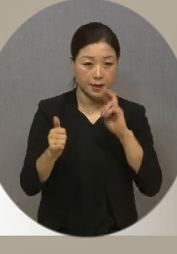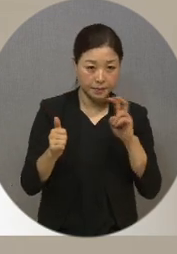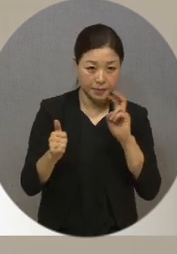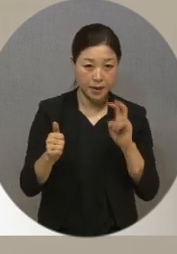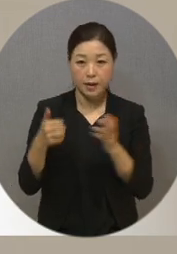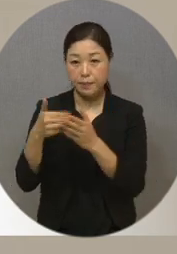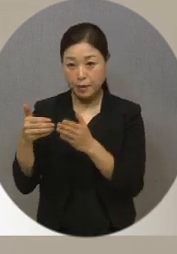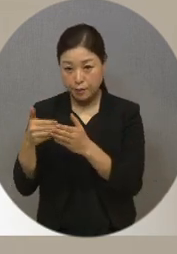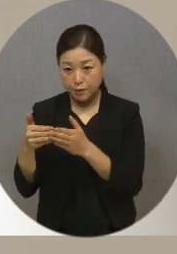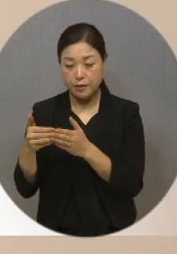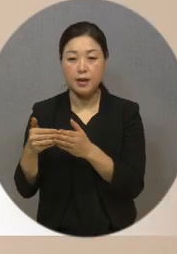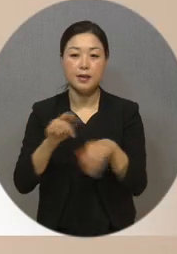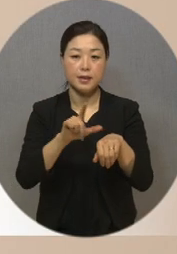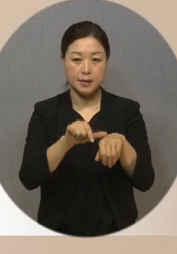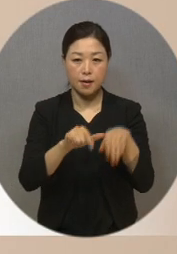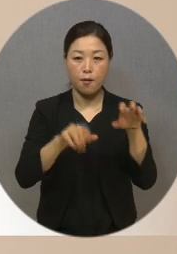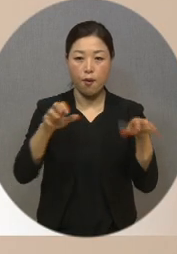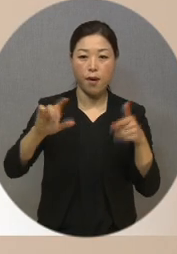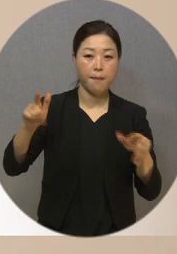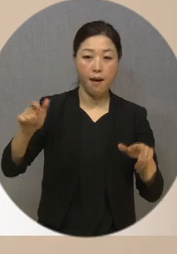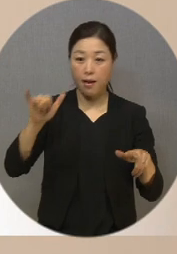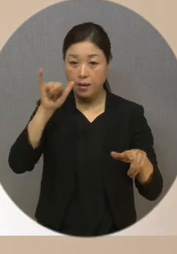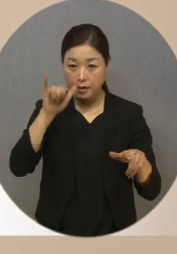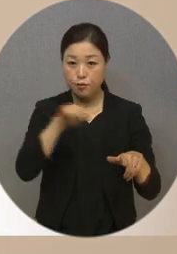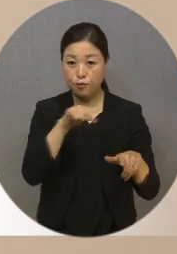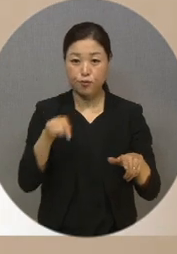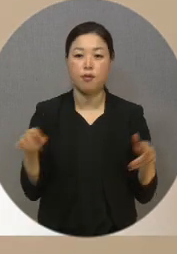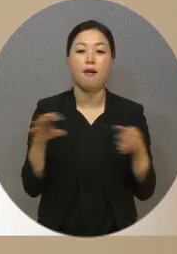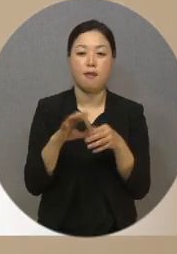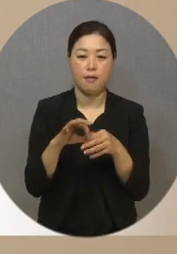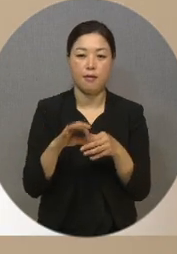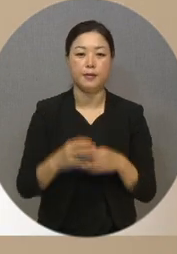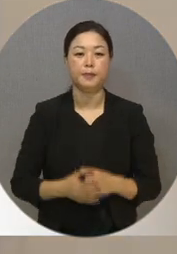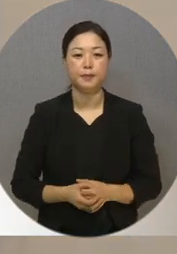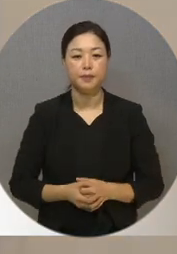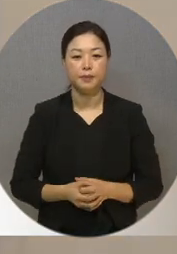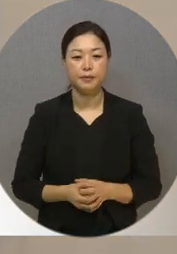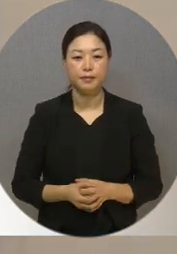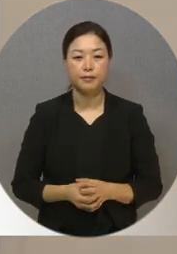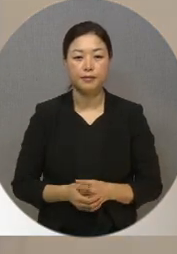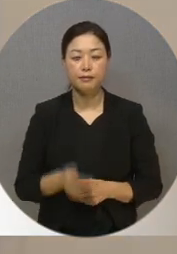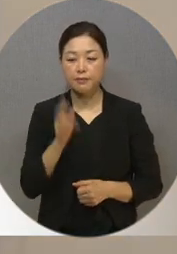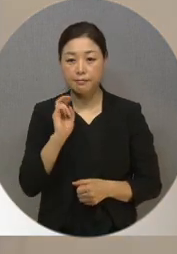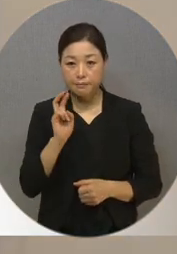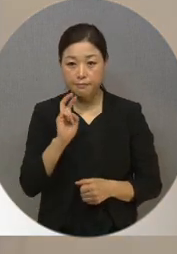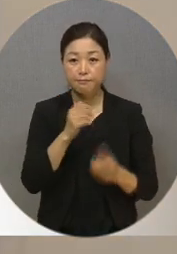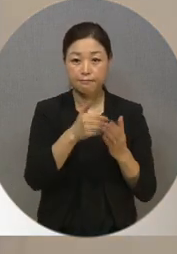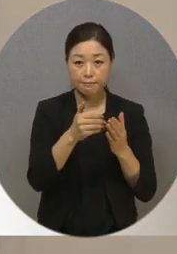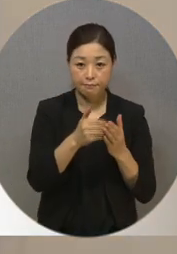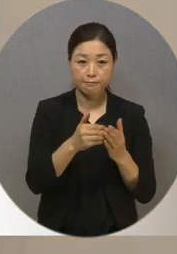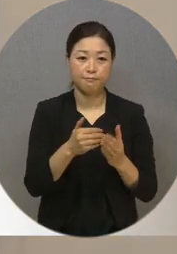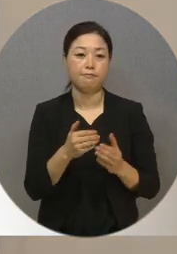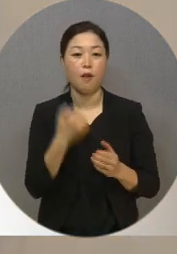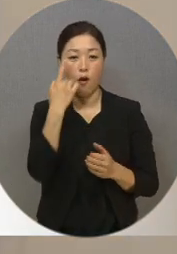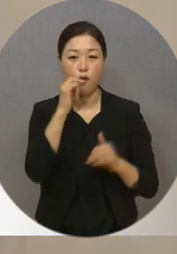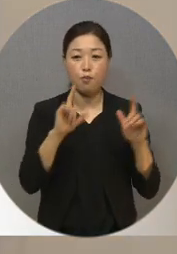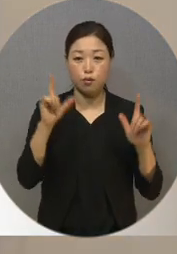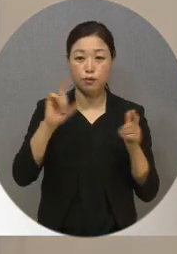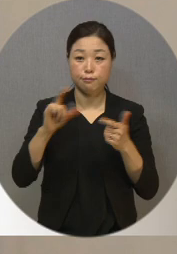시간과 공간의 차이를 둔 두 가지 예술을 융합합니다. 음악과 미술은 표정을 달리할